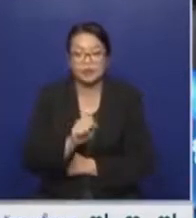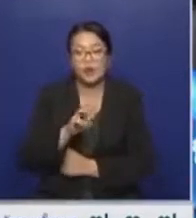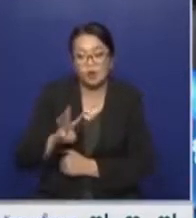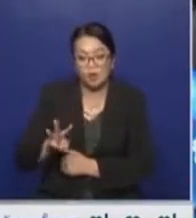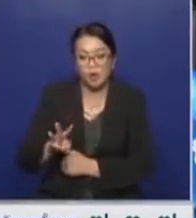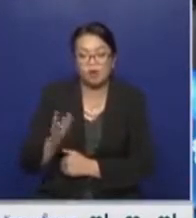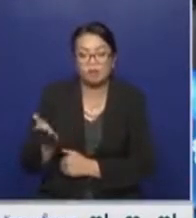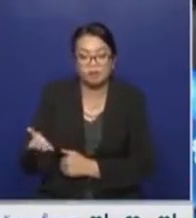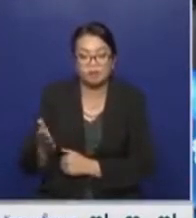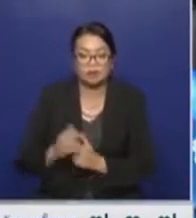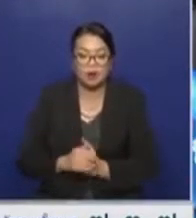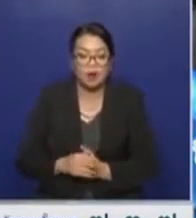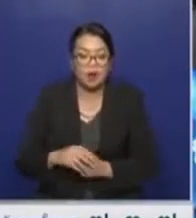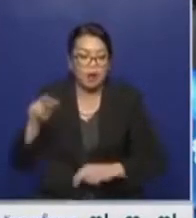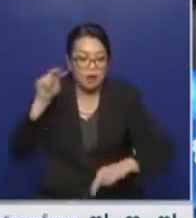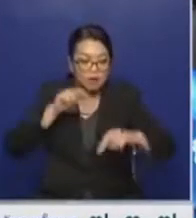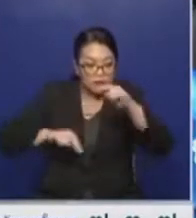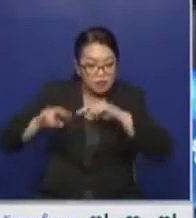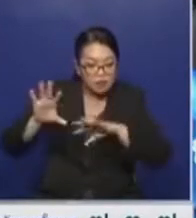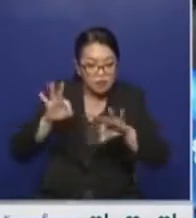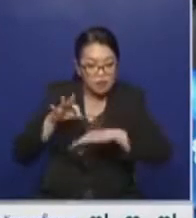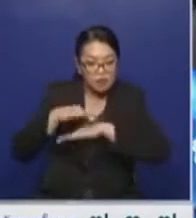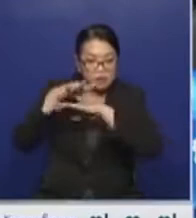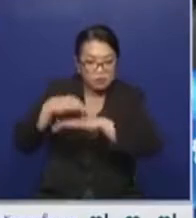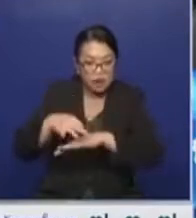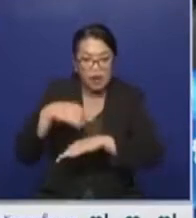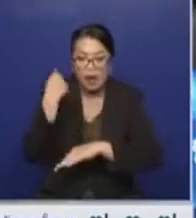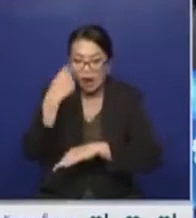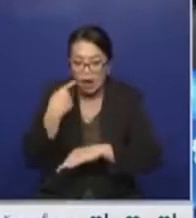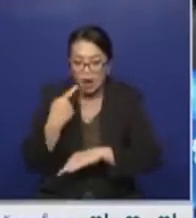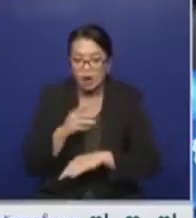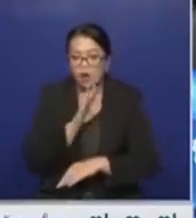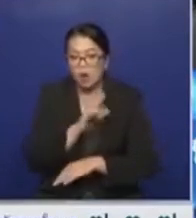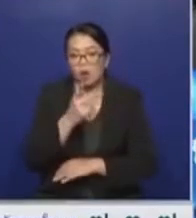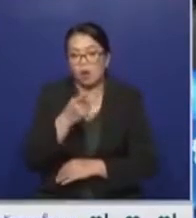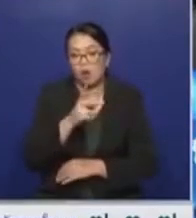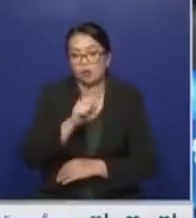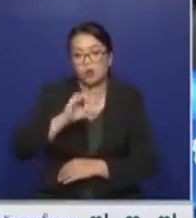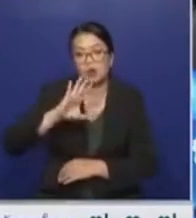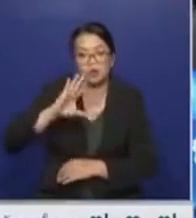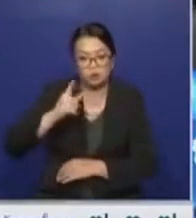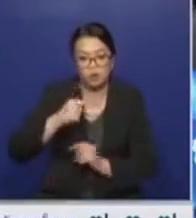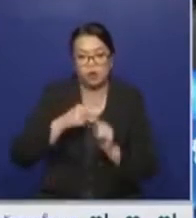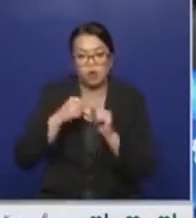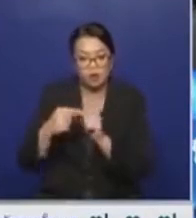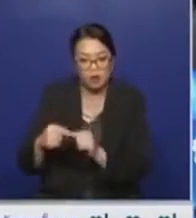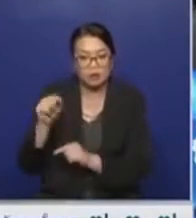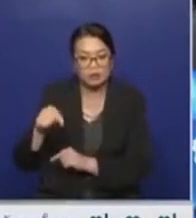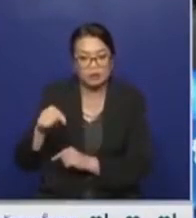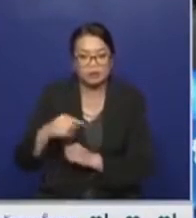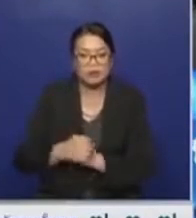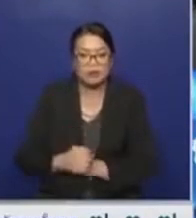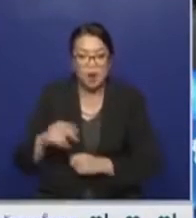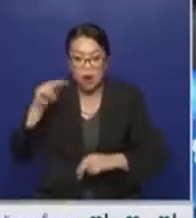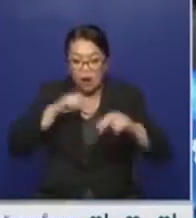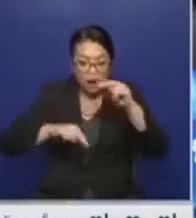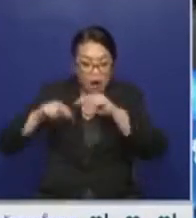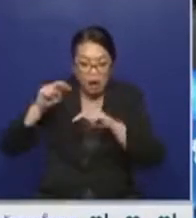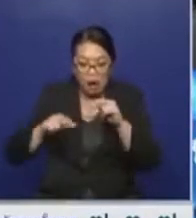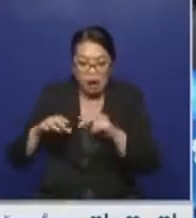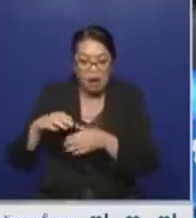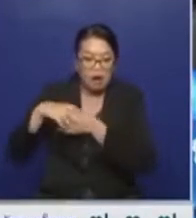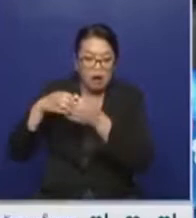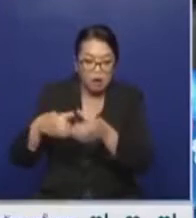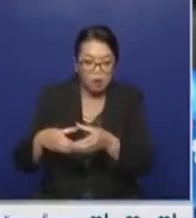ถูกสรรหานะคะแต่งตั้งขึ้นมาด้วยคสช.ค่ะแถมสรรหาไปสรรหามานะคะ